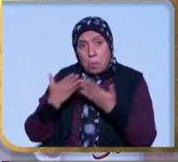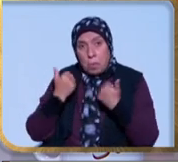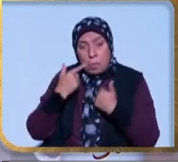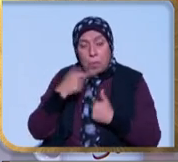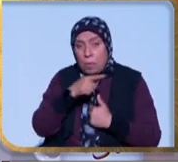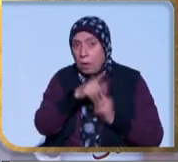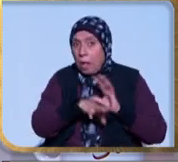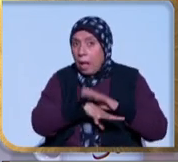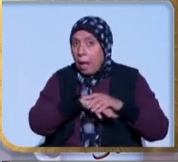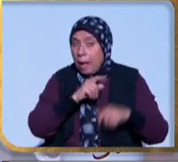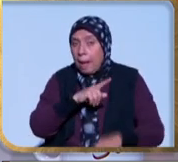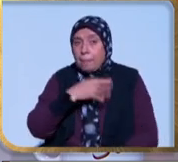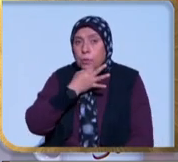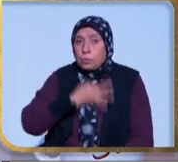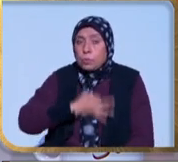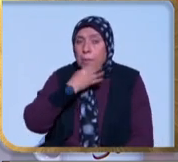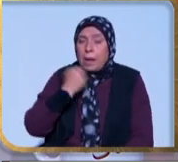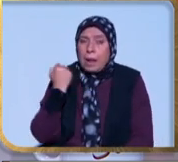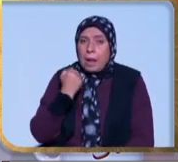قص علينا القرآن الكريم،